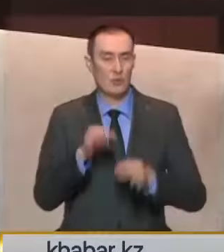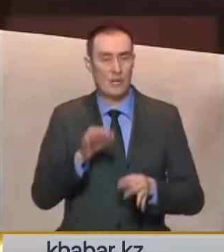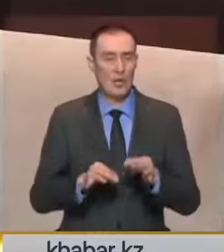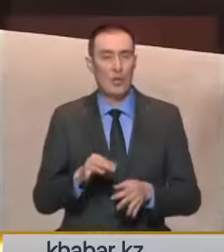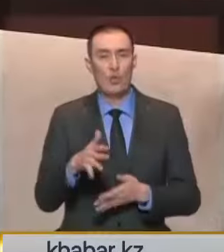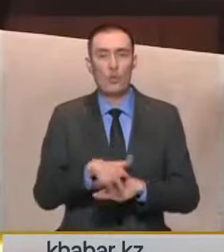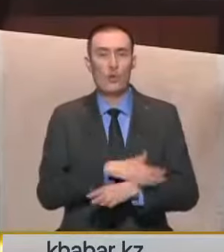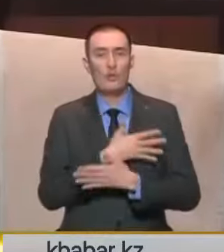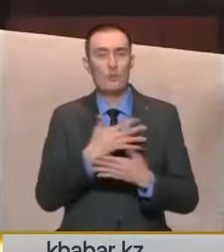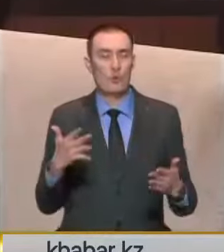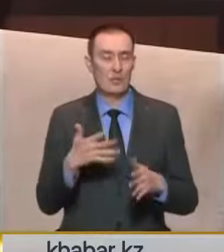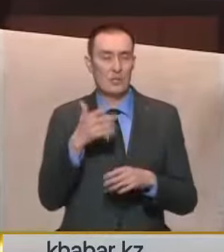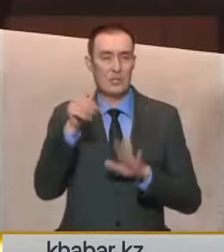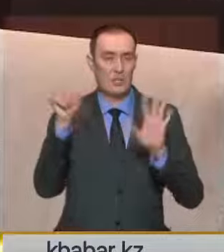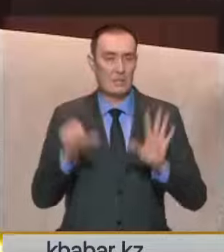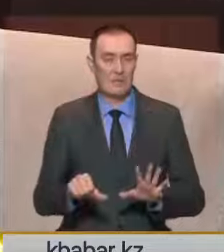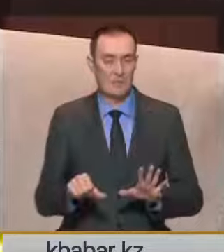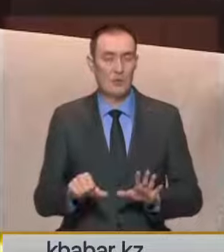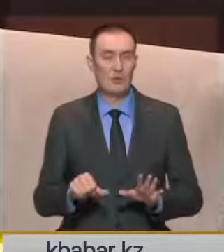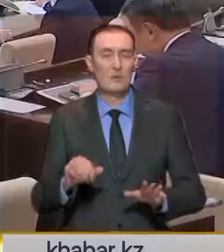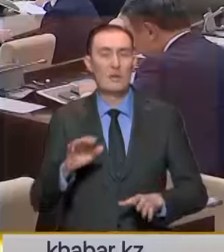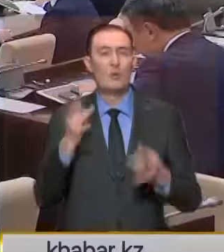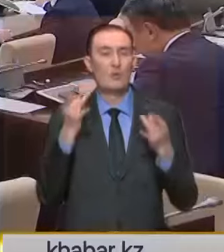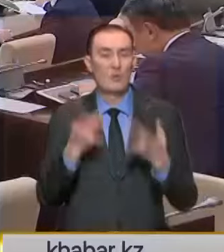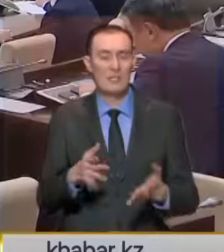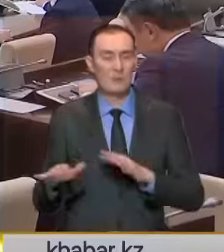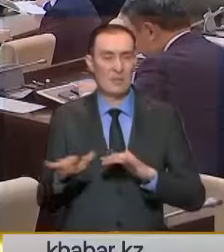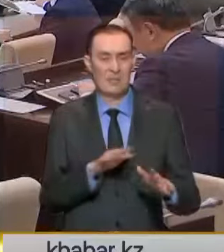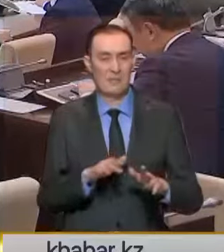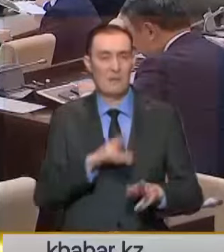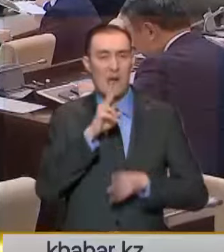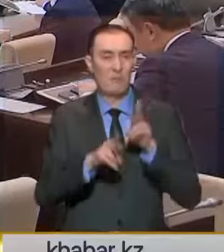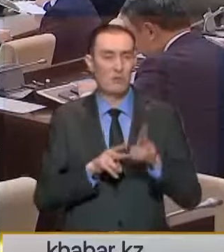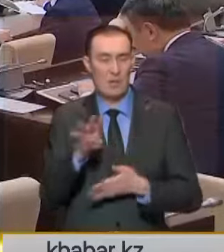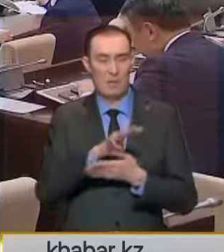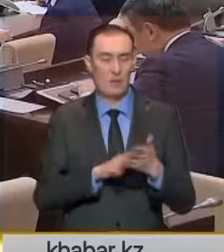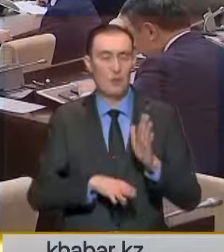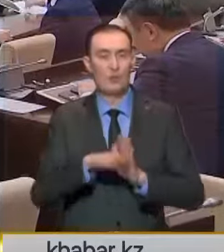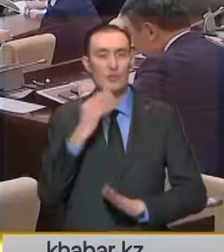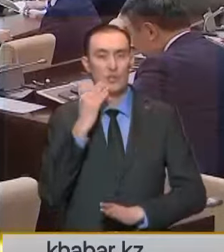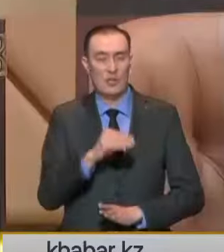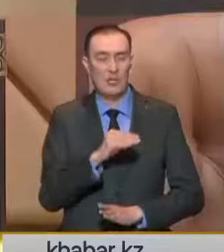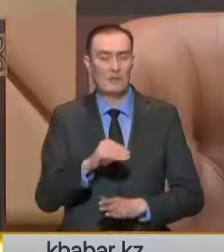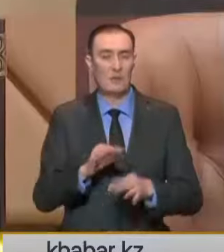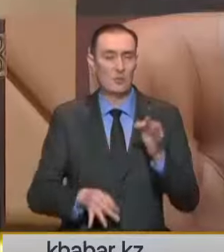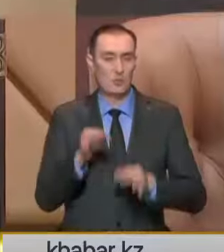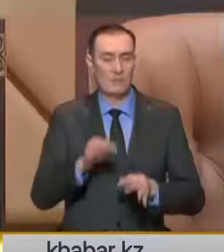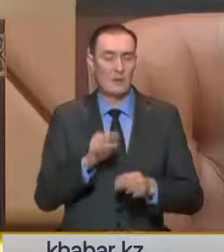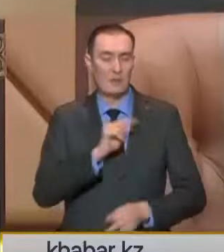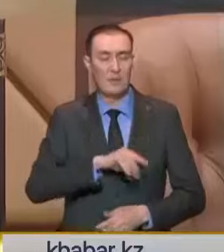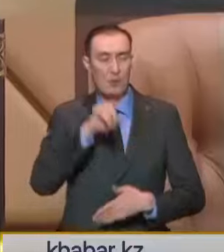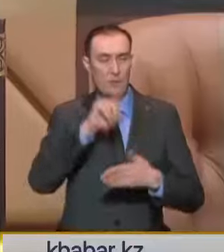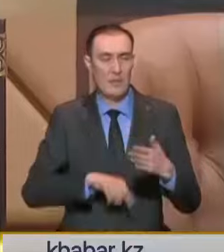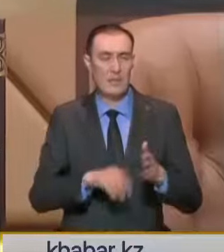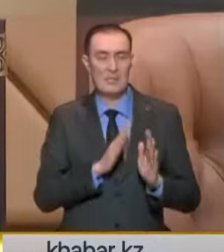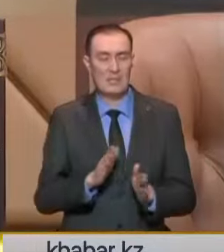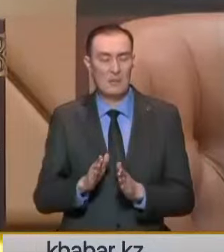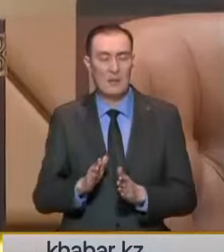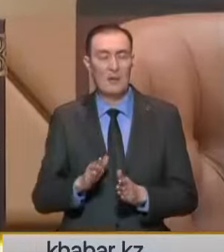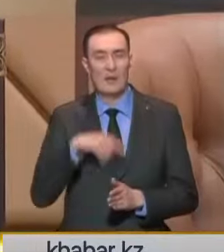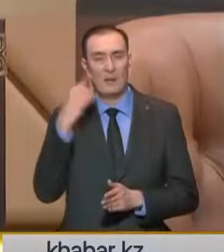но не дольше полугода. Это позволит значительно упростить процесс обжалования, улучшить качество правосудия и повысят доверие к системе,